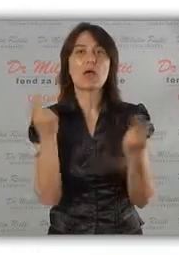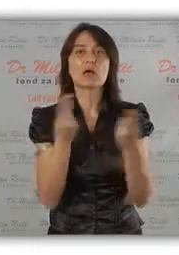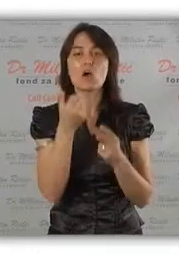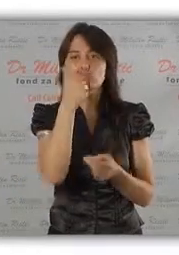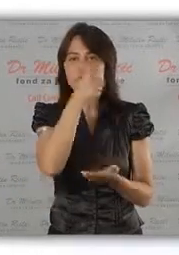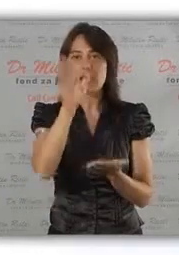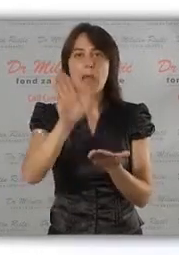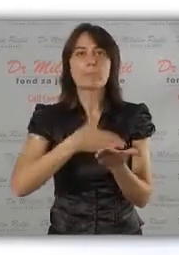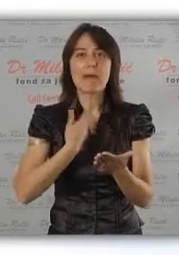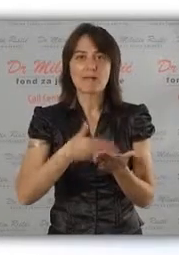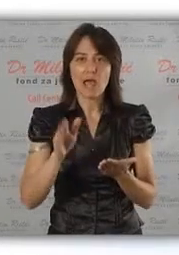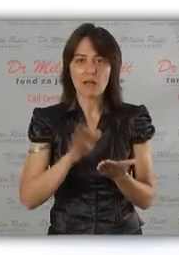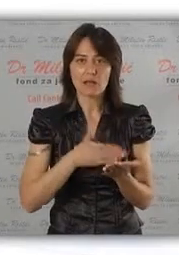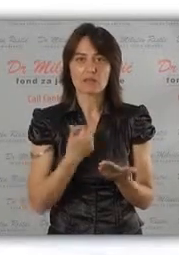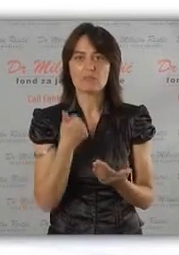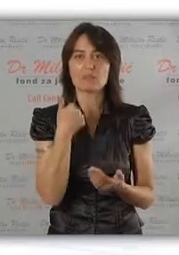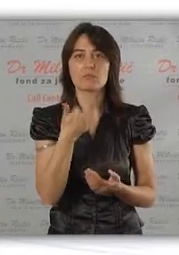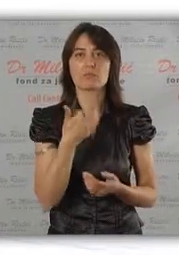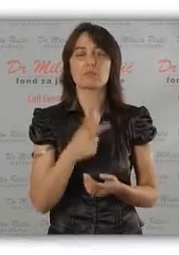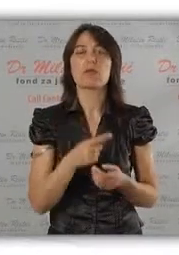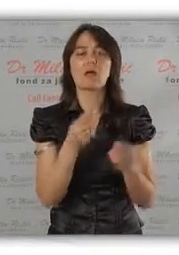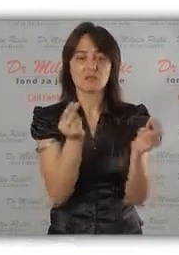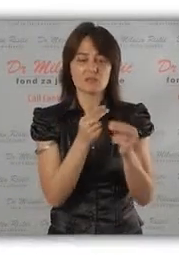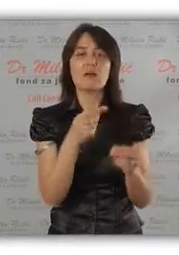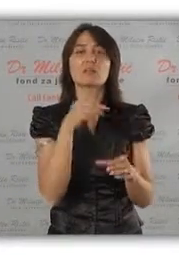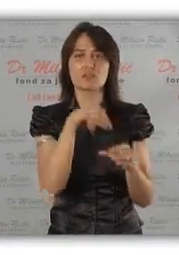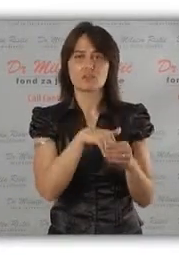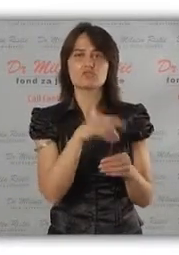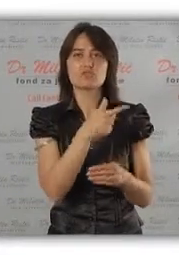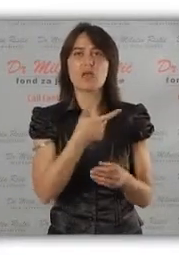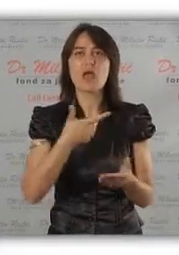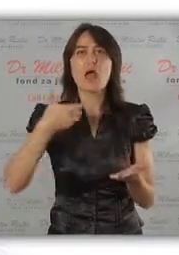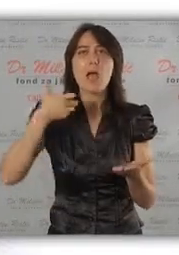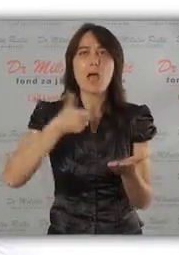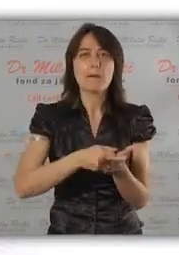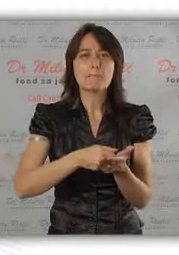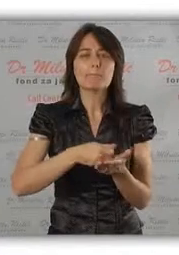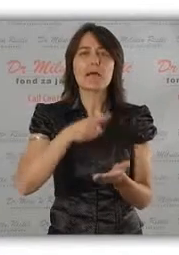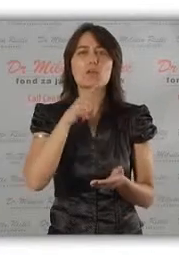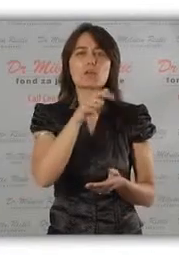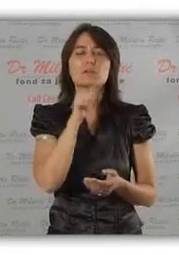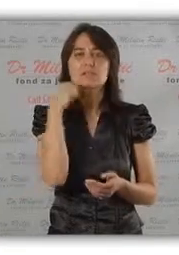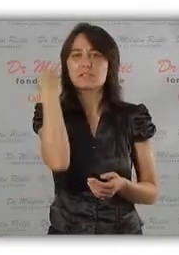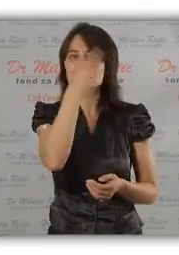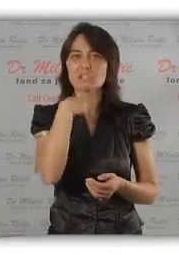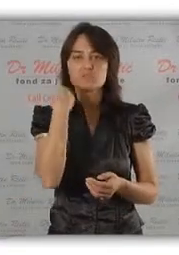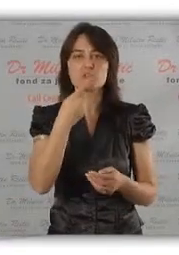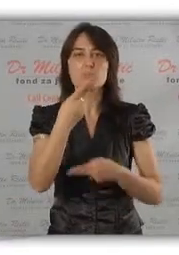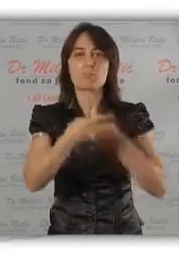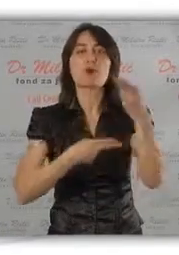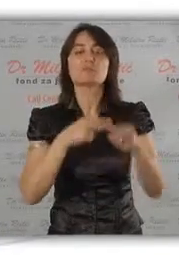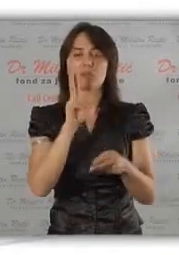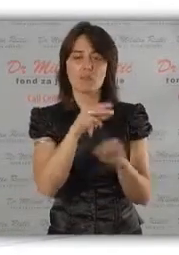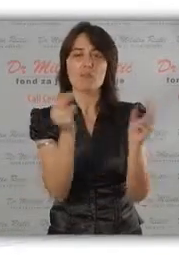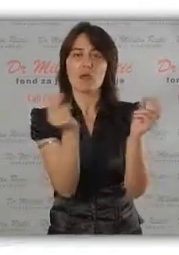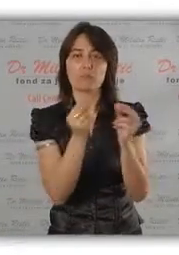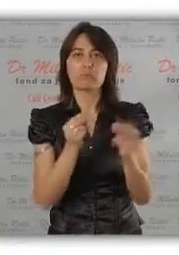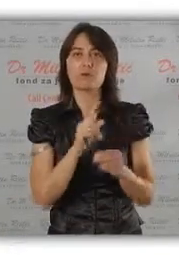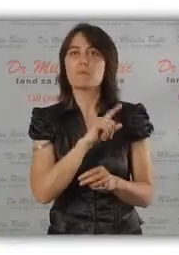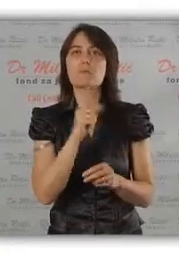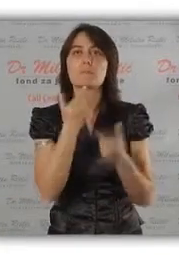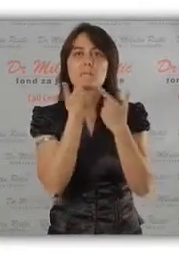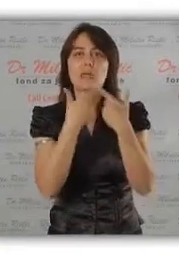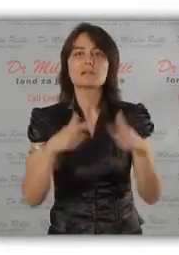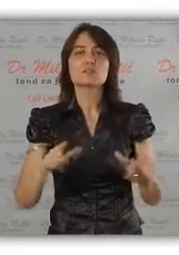ulje, a zabranjene su masnoće kao što su margarini, jer sadrže majonezi i slični